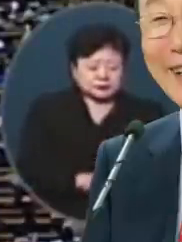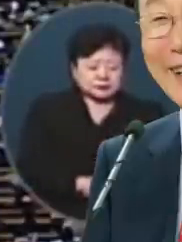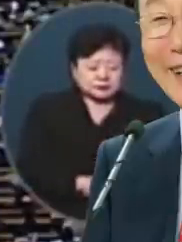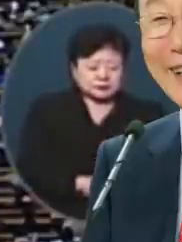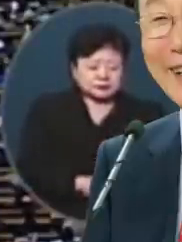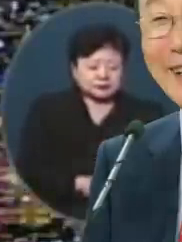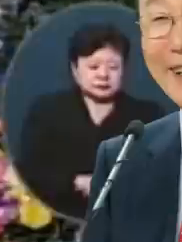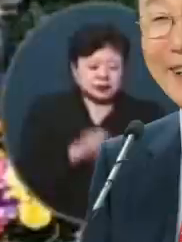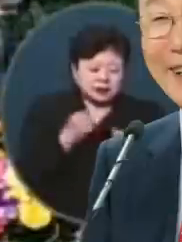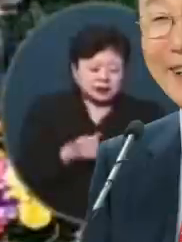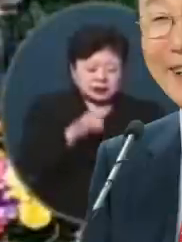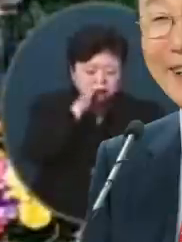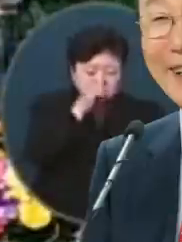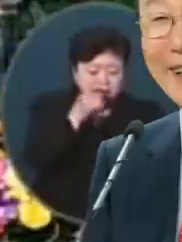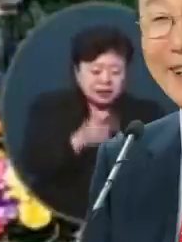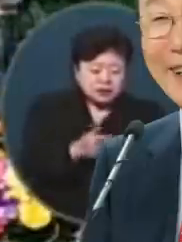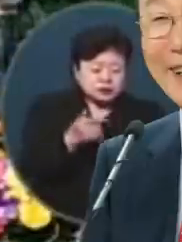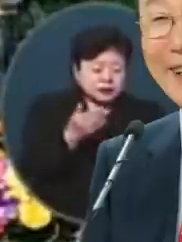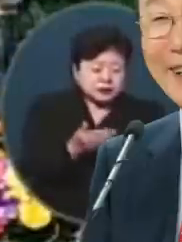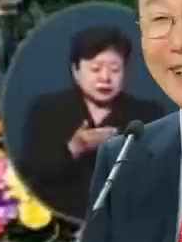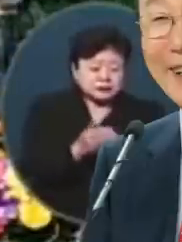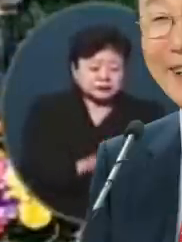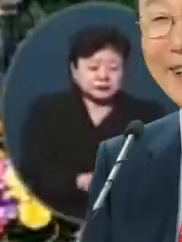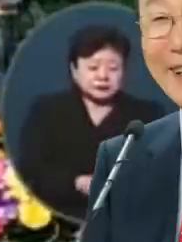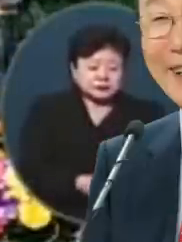있게 되는 것입니다. 예수님께서